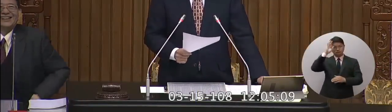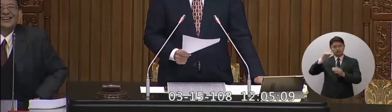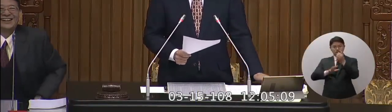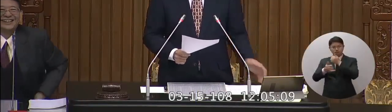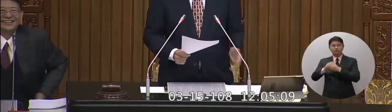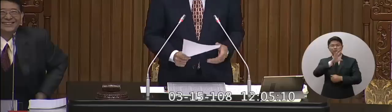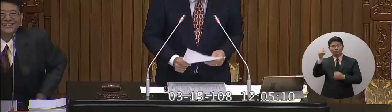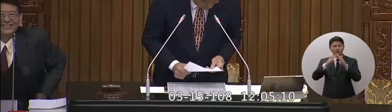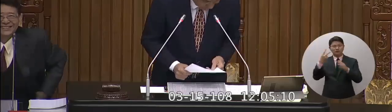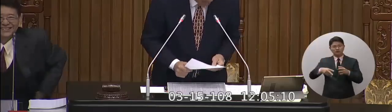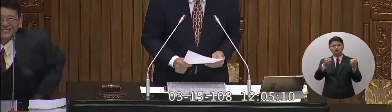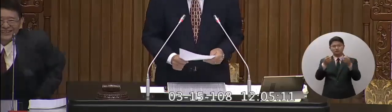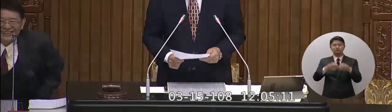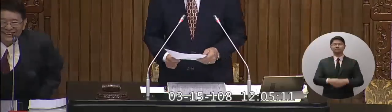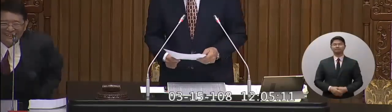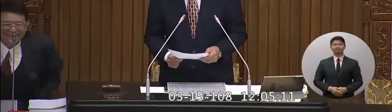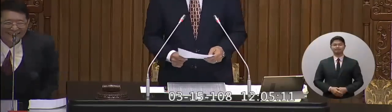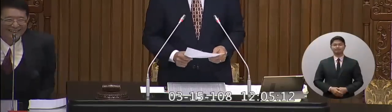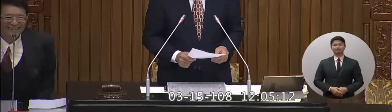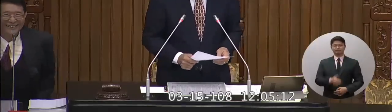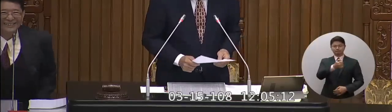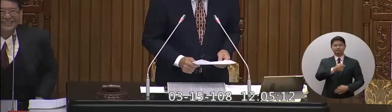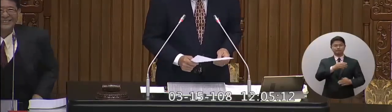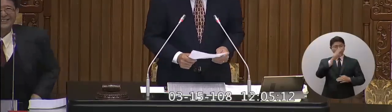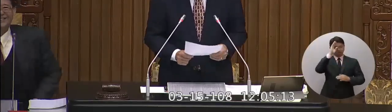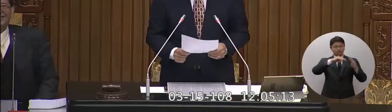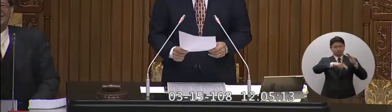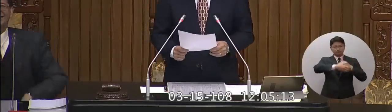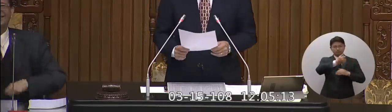再谈啊。好，谢谢苏院长，谢谢苏委员。